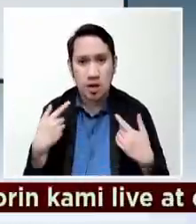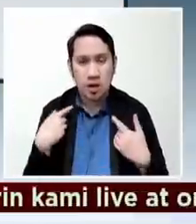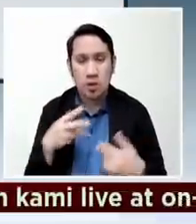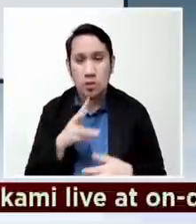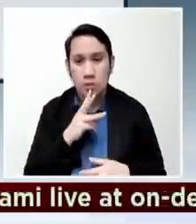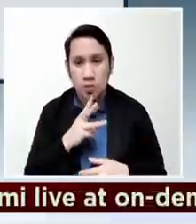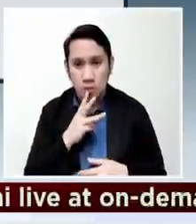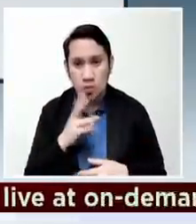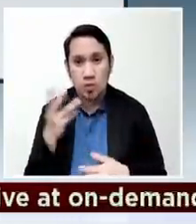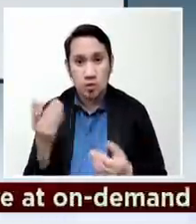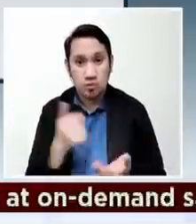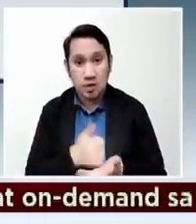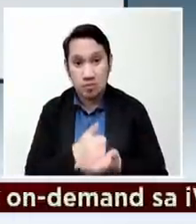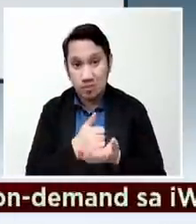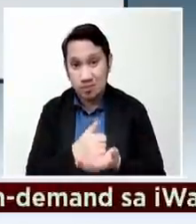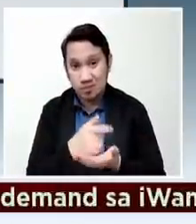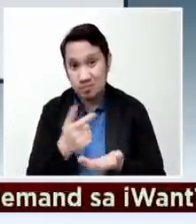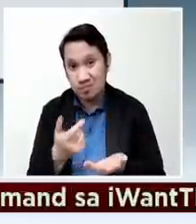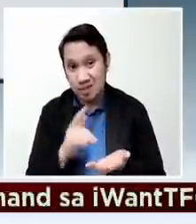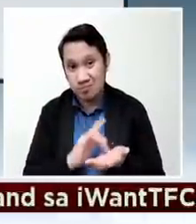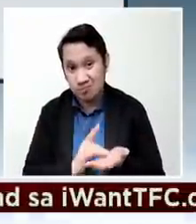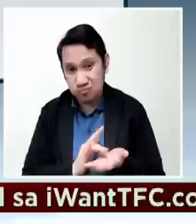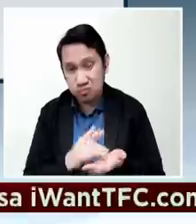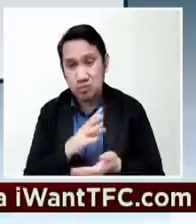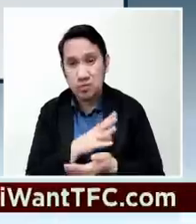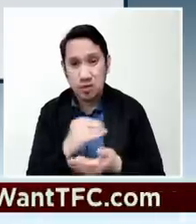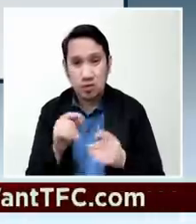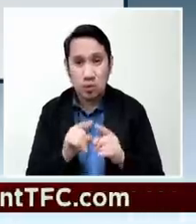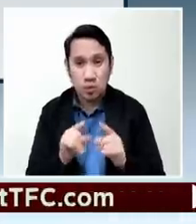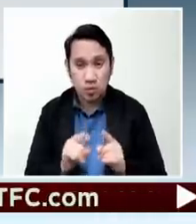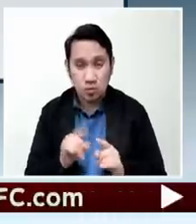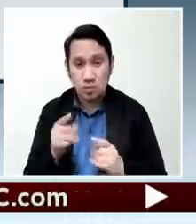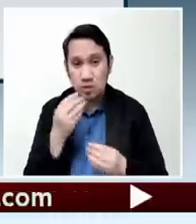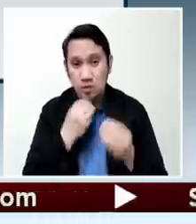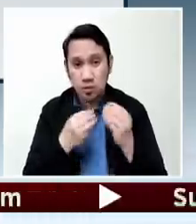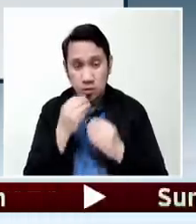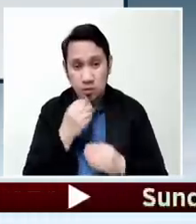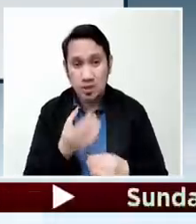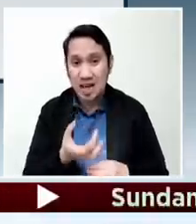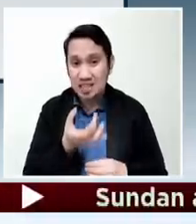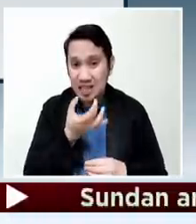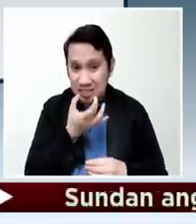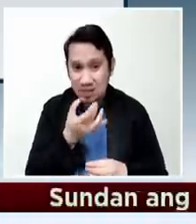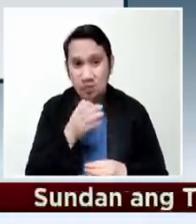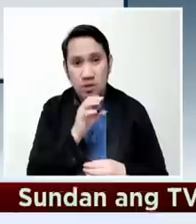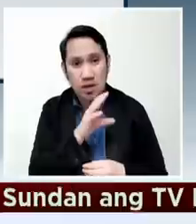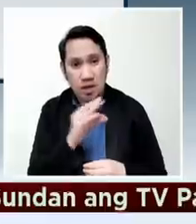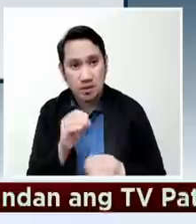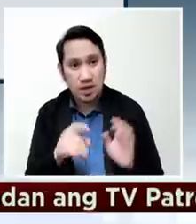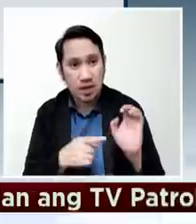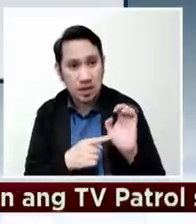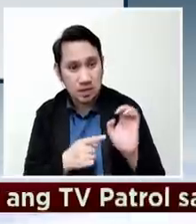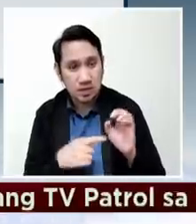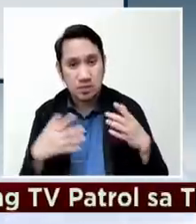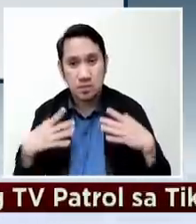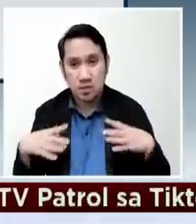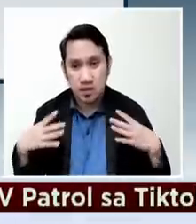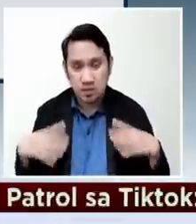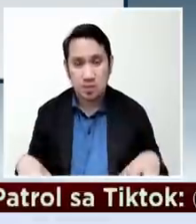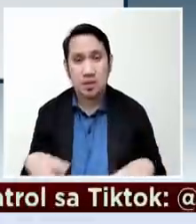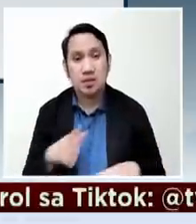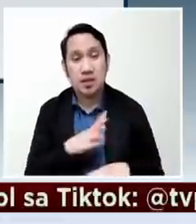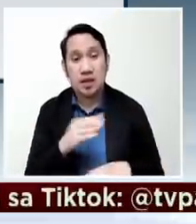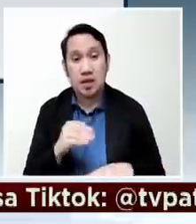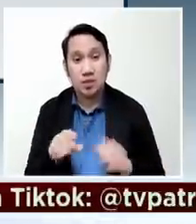first aid kit at gamot, pagkain na madaling kainin tulad ng biskwit, ekstrang damit panlaban sa lamig,